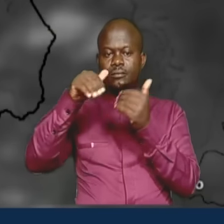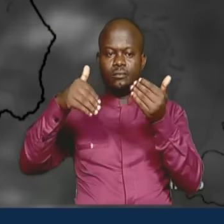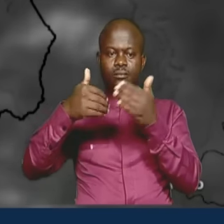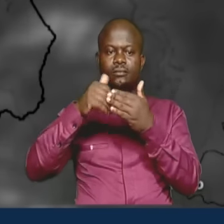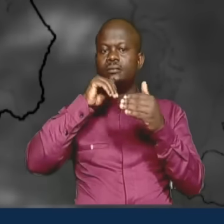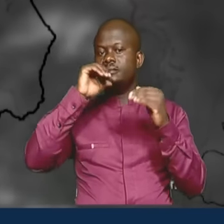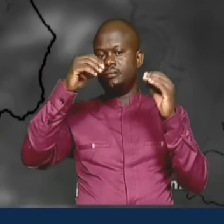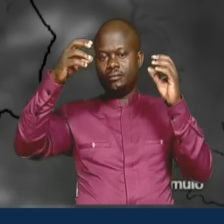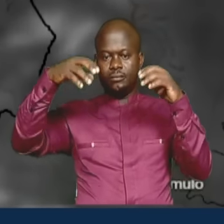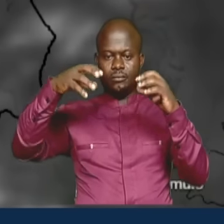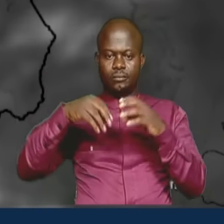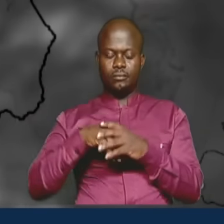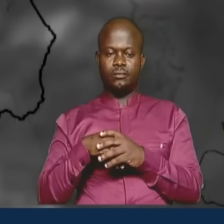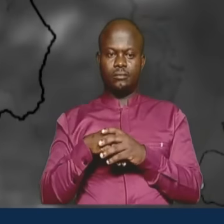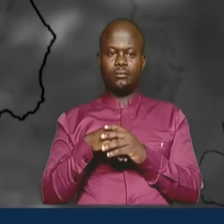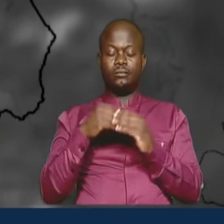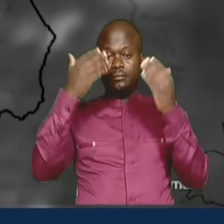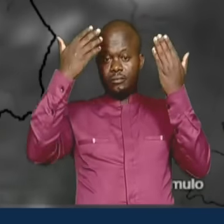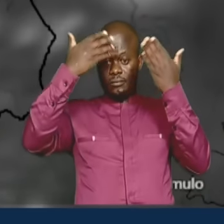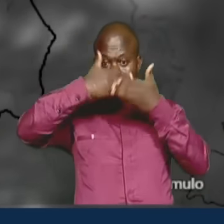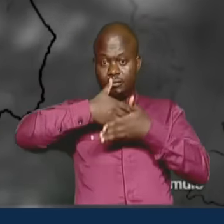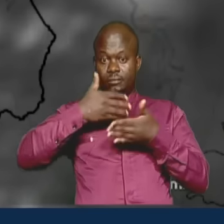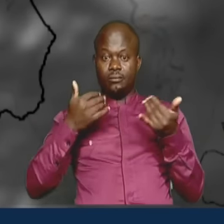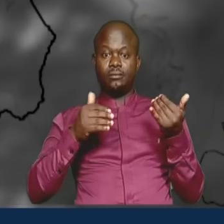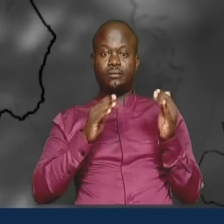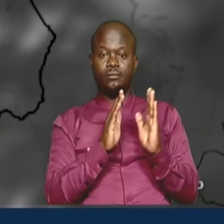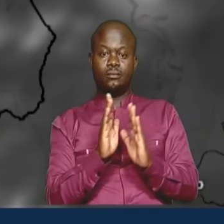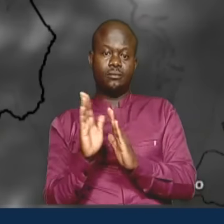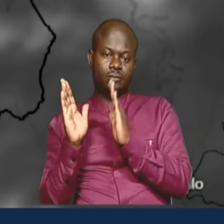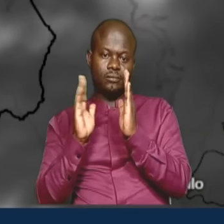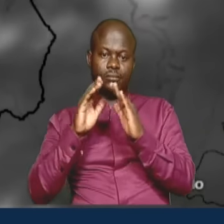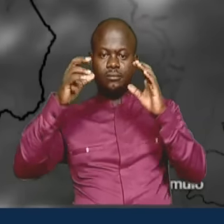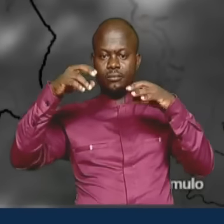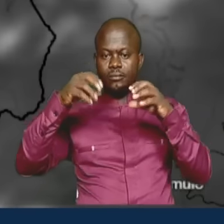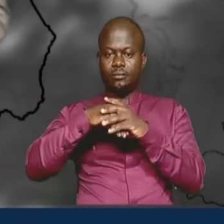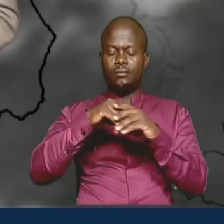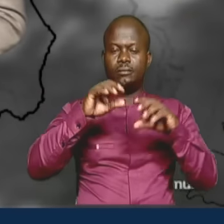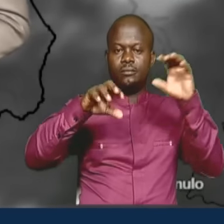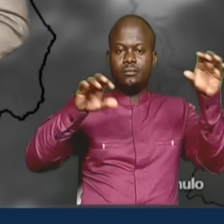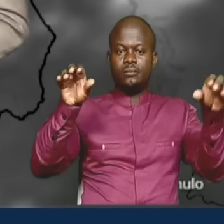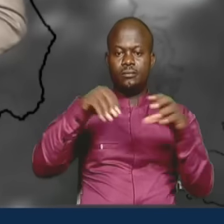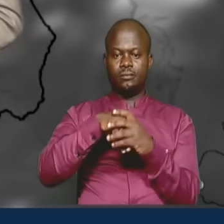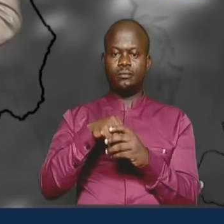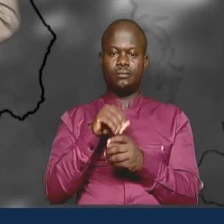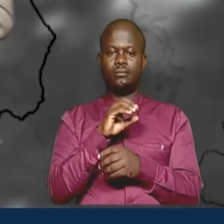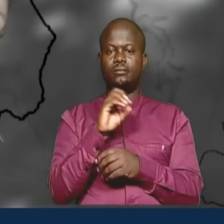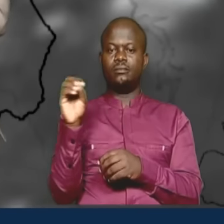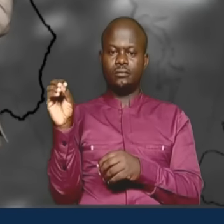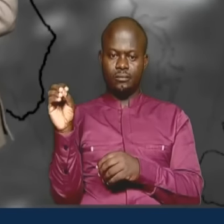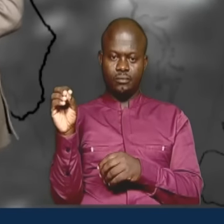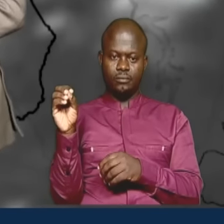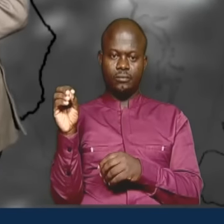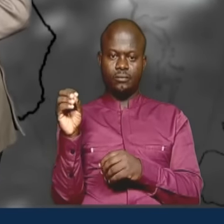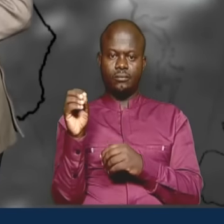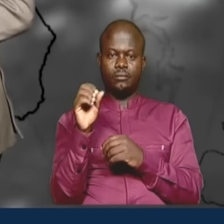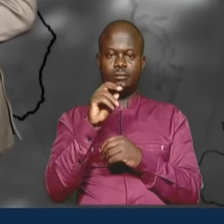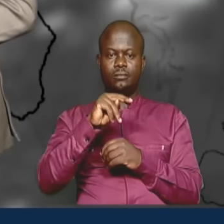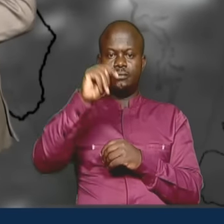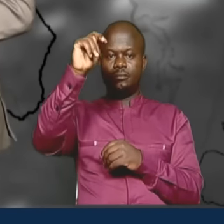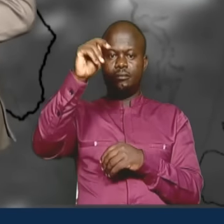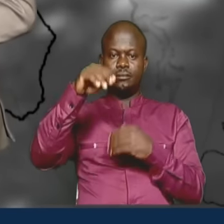mvura yahaguye. Muri iri joro hateganyijwe imvura mu bice by'intara y'Iburengerazuba, intara